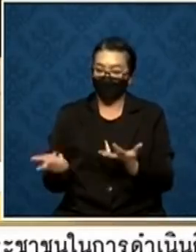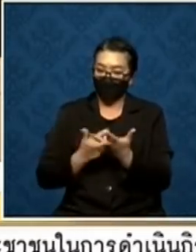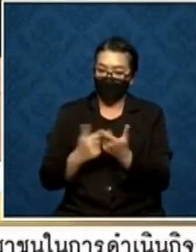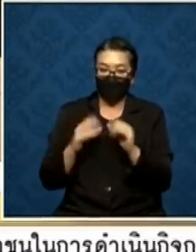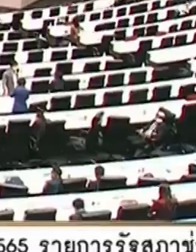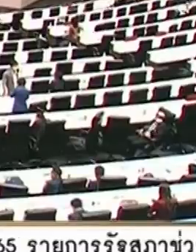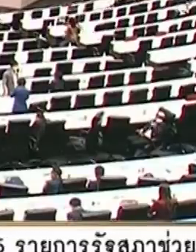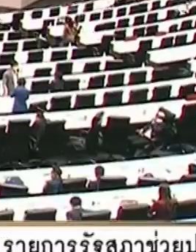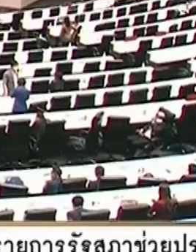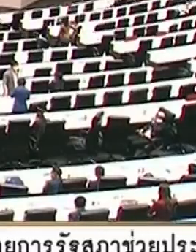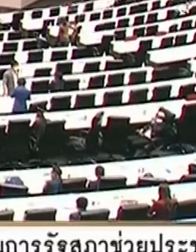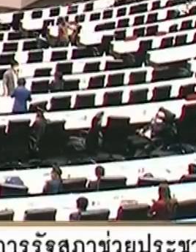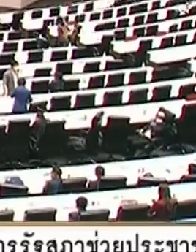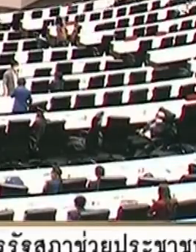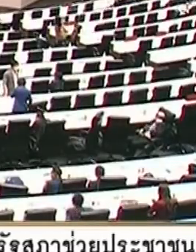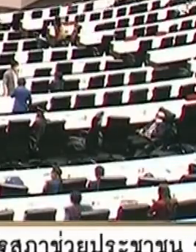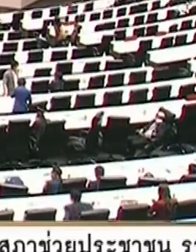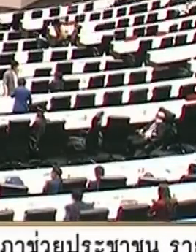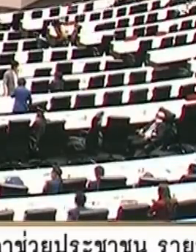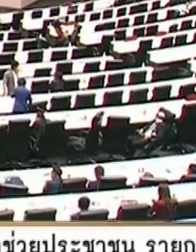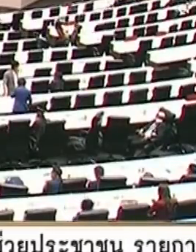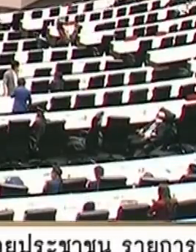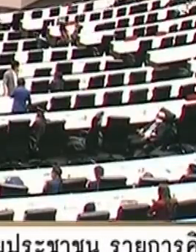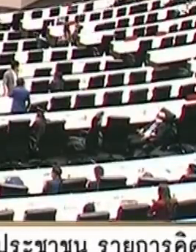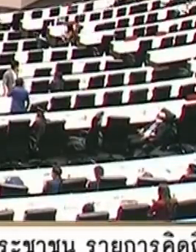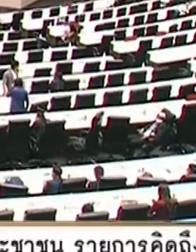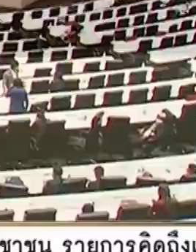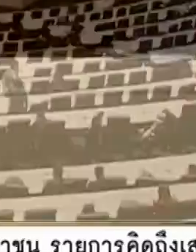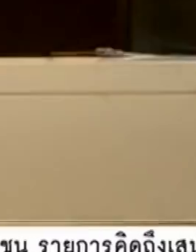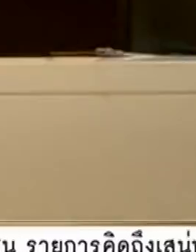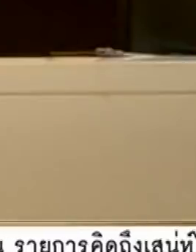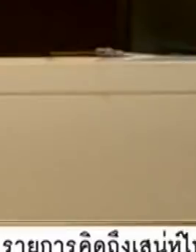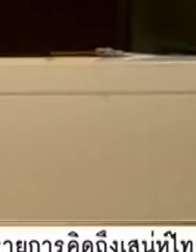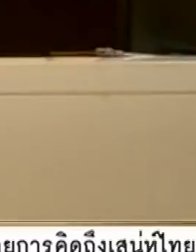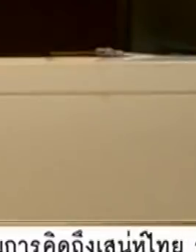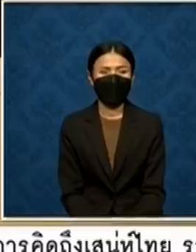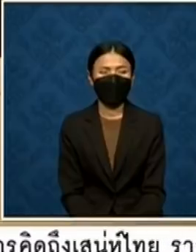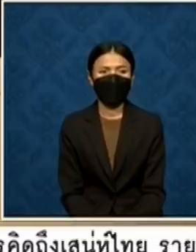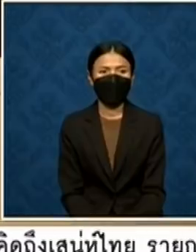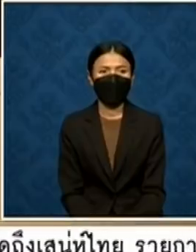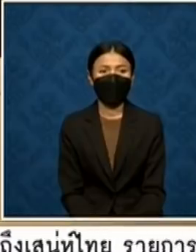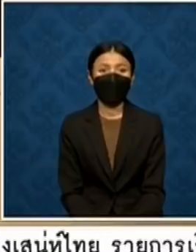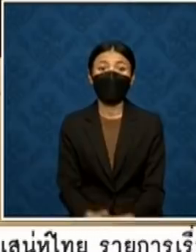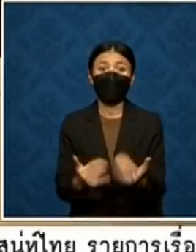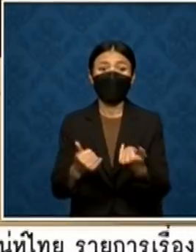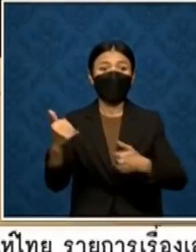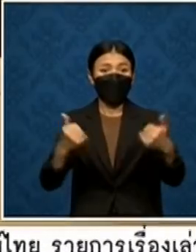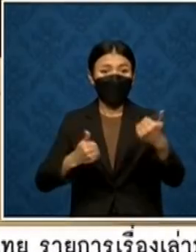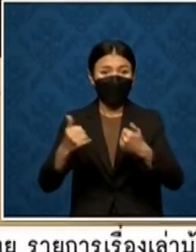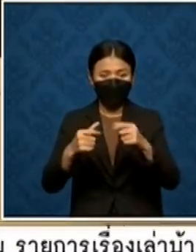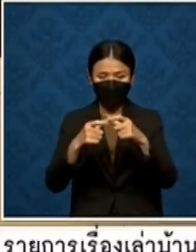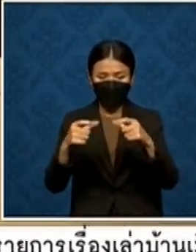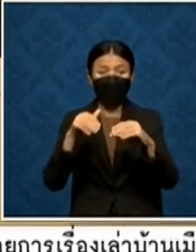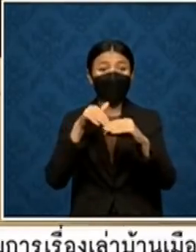เดือดฮะโต้เถียงกันไม่ว่าจะเป็นฝ่ายค้านฝ่ายรัฐบาลหรือว่าแม้แต่ประธานสภาที่กลายมาเป็นคู่โต้เถียงคู่สนทนาในฝ่ายค้